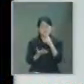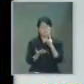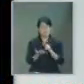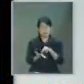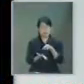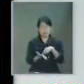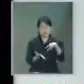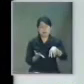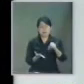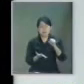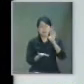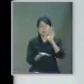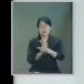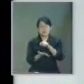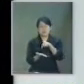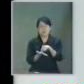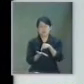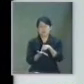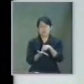ณอยู่ใต้ถุนท่าน